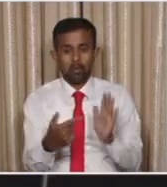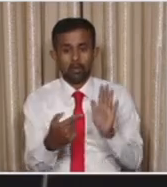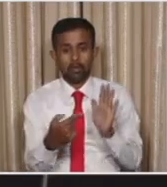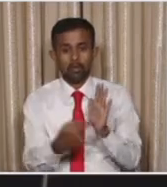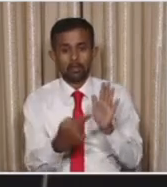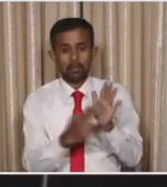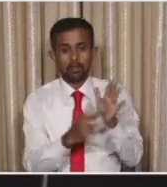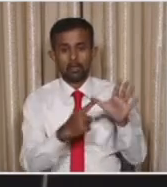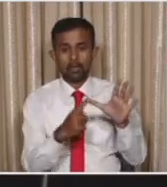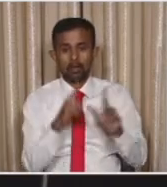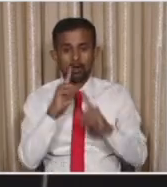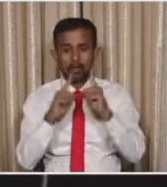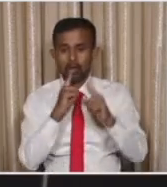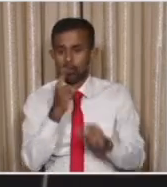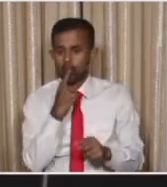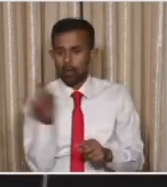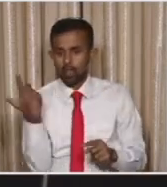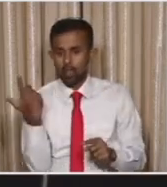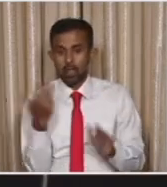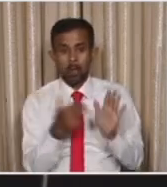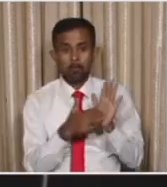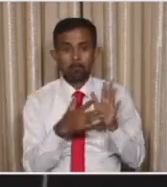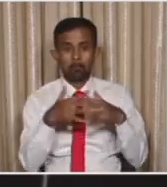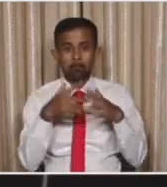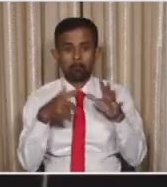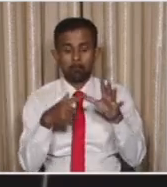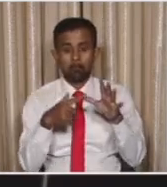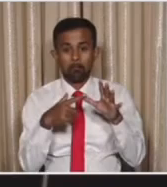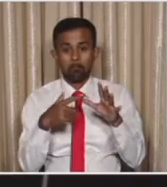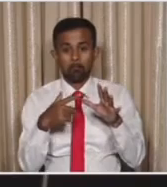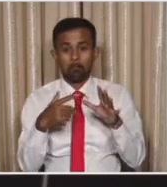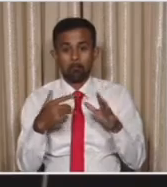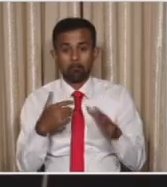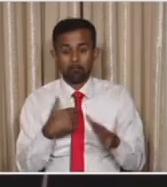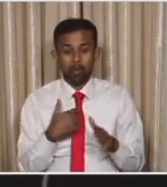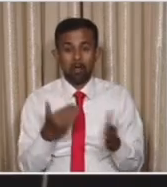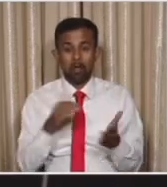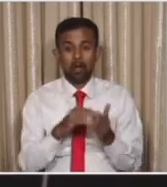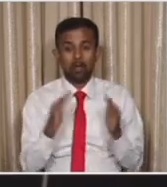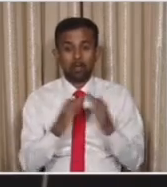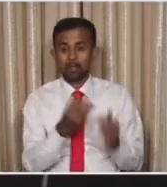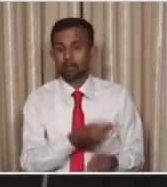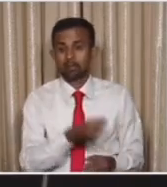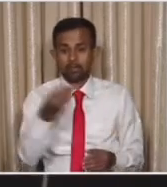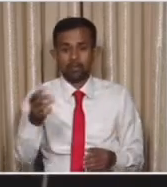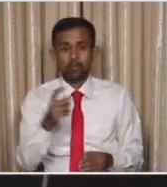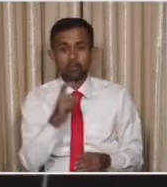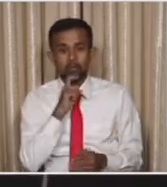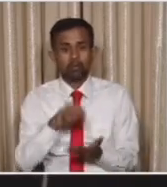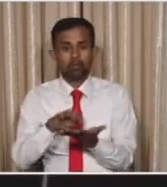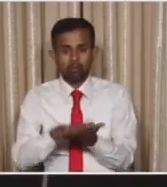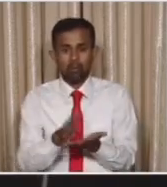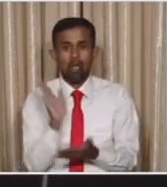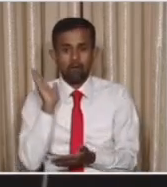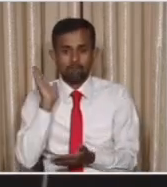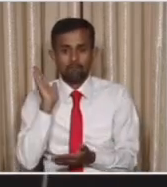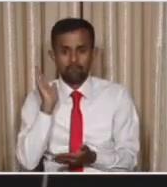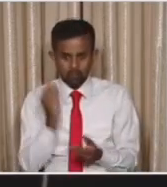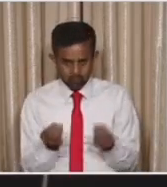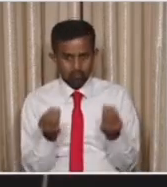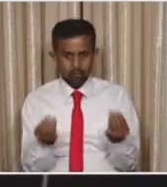ಇಕ್ಕನೆ ಕತ್ ಕಥಾಕಲೇನೆ ಮಾವೈ ಸೇನಾಧಿ ರಾಜಾಗೆ ಮಾಗೆ ಆಪ ಬಾರದೆನ್ನ ಕೇಳ ಅಧಿಕರಣೆ ತೀಂದು ಅತ್ತೀನ